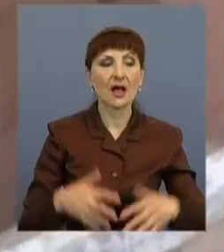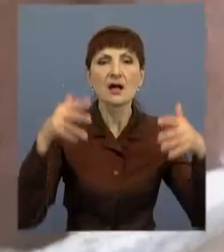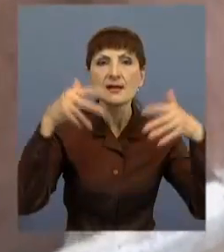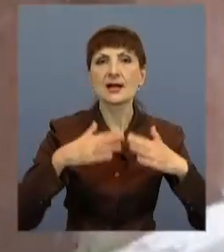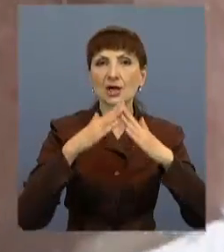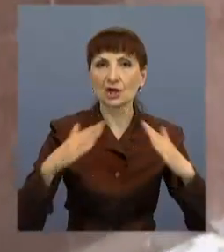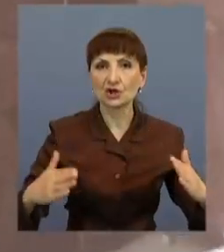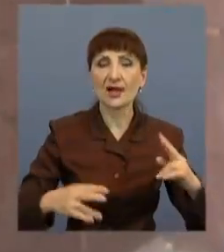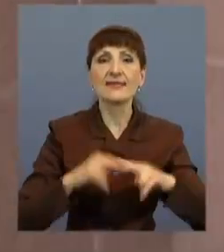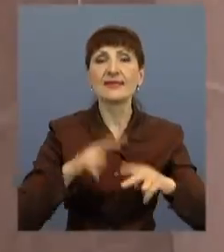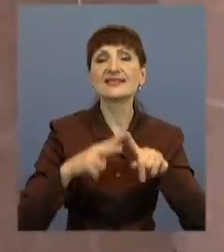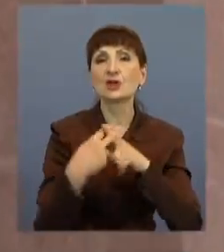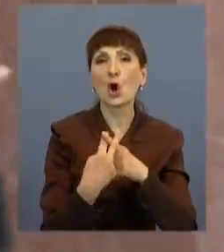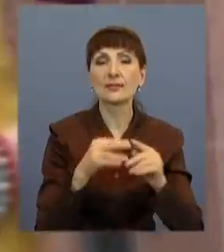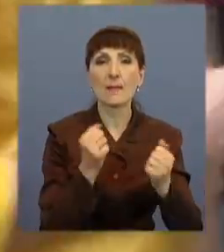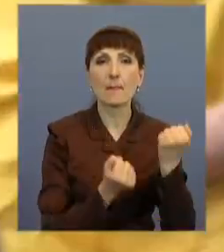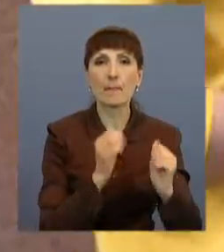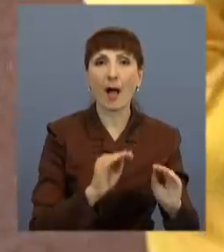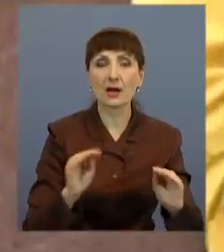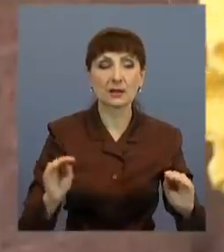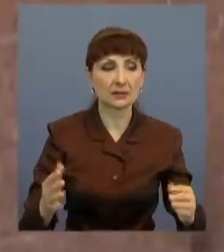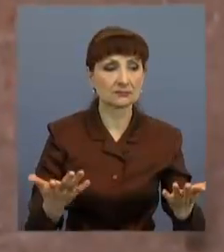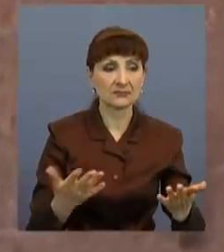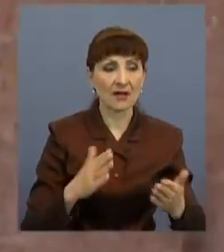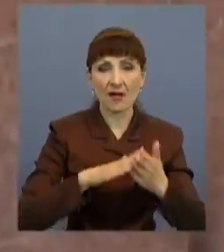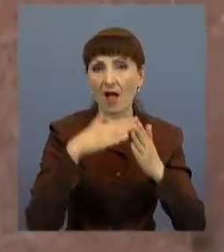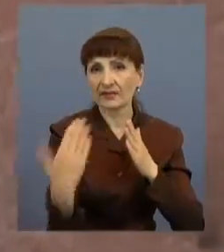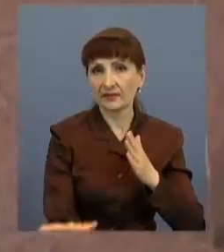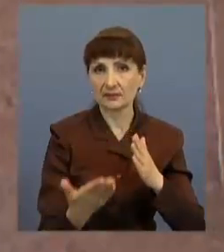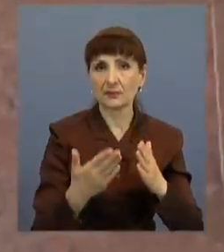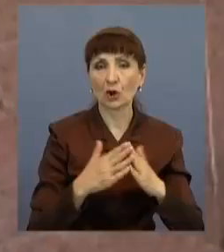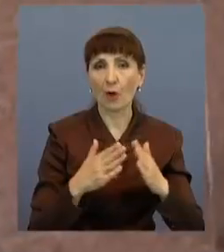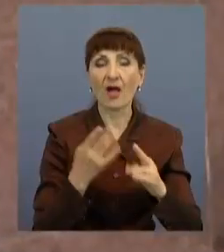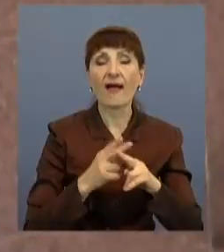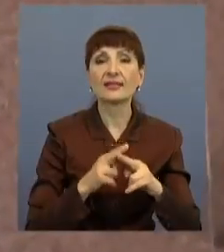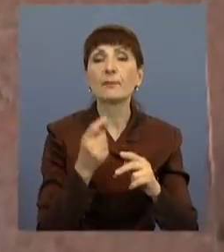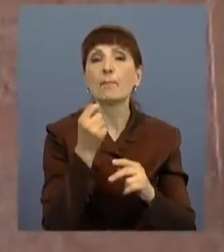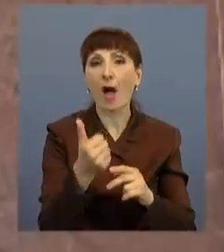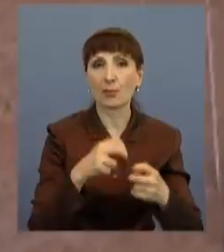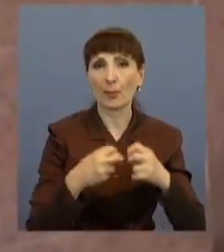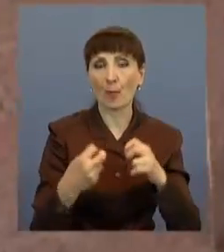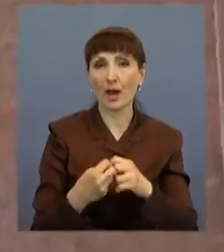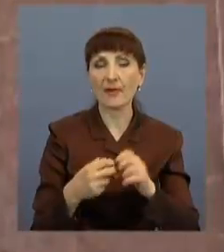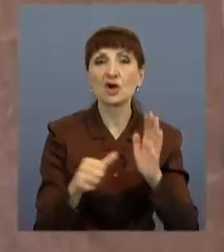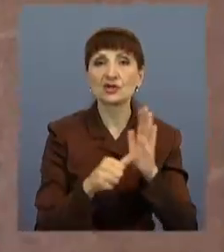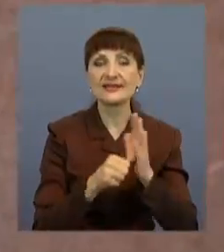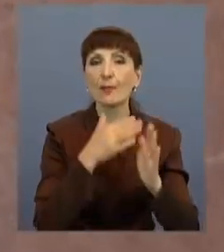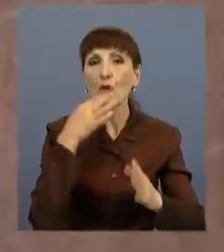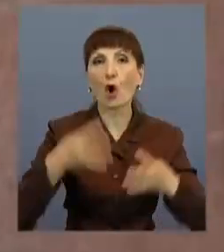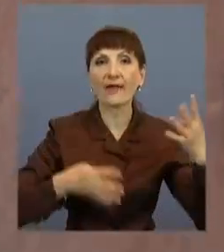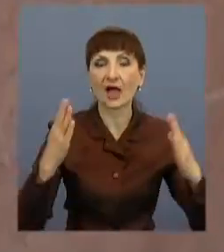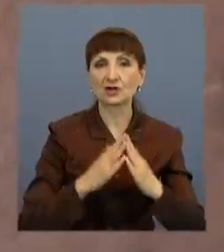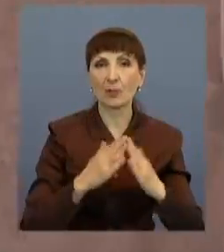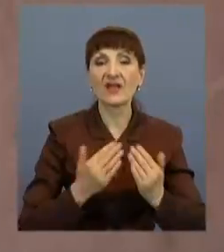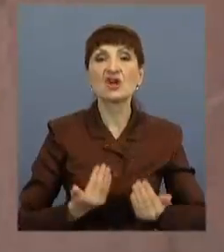Протекающая крыша, недостроенный паркинг, отваливающаяся в прямом смысле облицовка дома – это лишь малая часть проблем 6 многоэтажных домов.